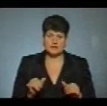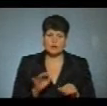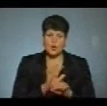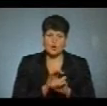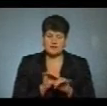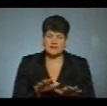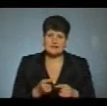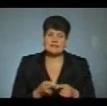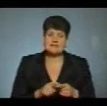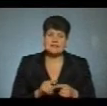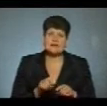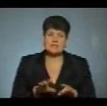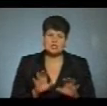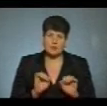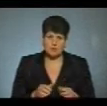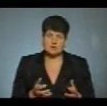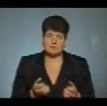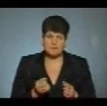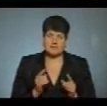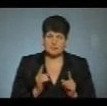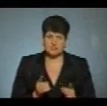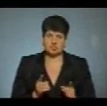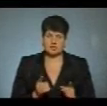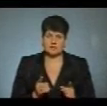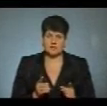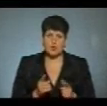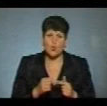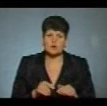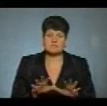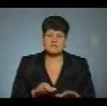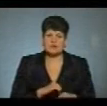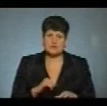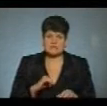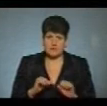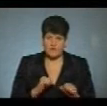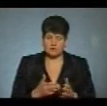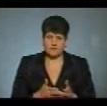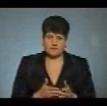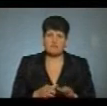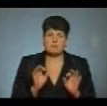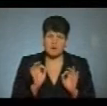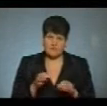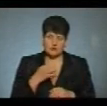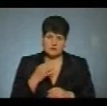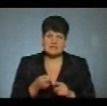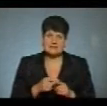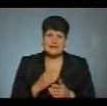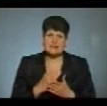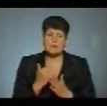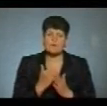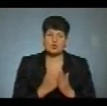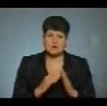чи це рішення може приймати лише орган місцевого самоврядування? Ну, як ви правильно сказали, цей протокол, це